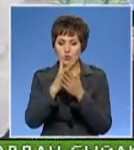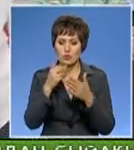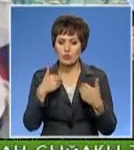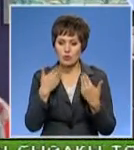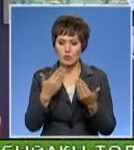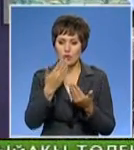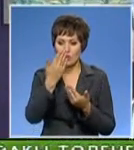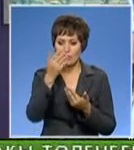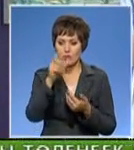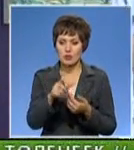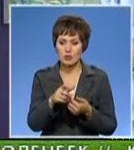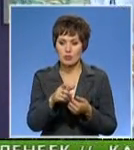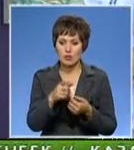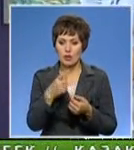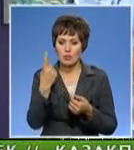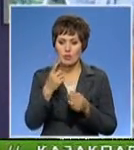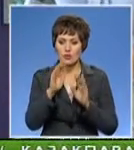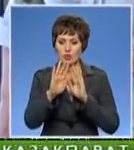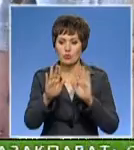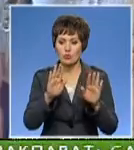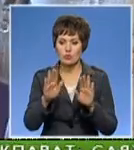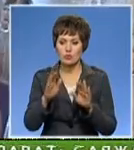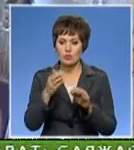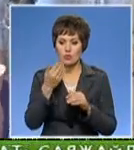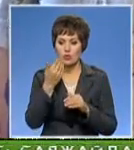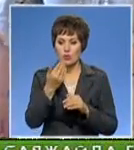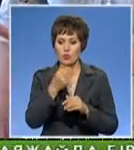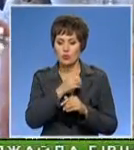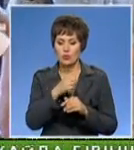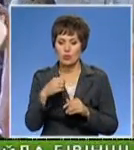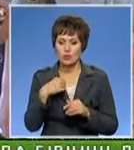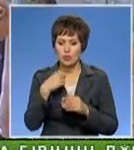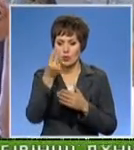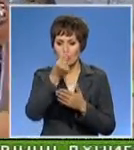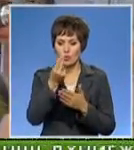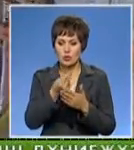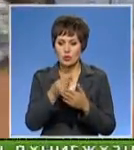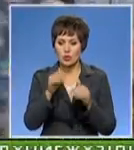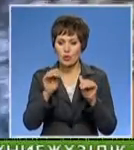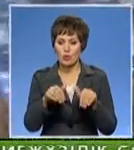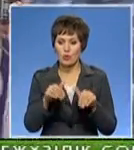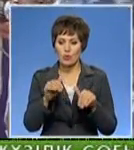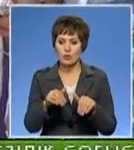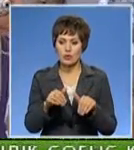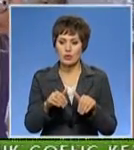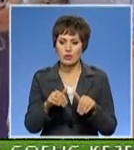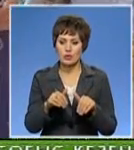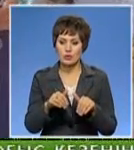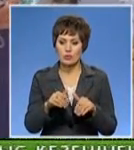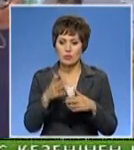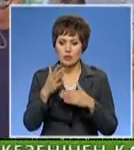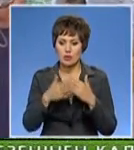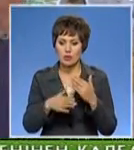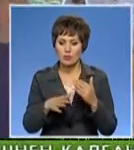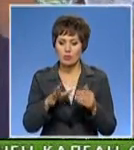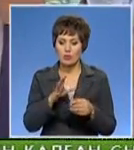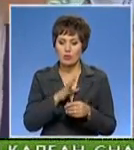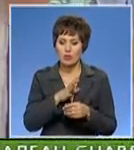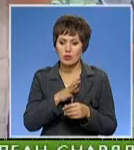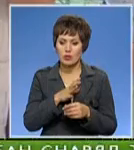Бұл кісі бірінші көрмесі, өзі жаңағы художественный колледжді бітірген болса